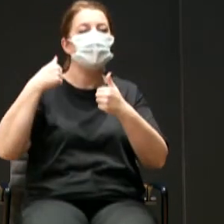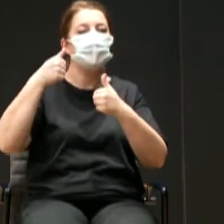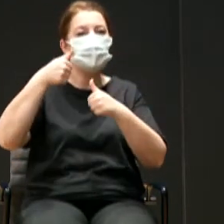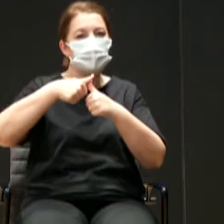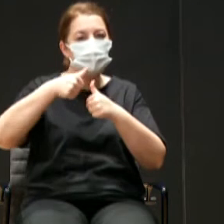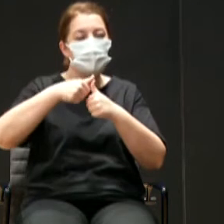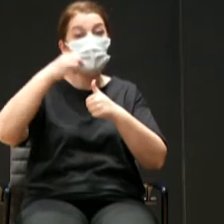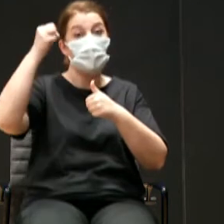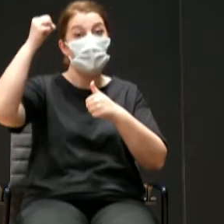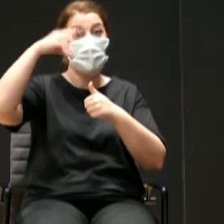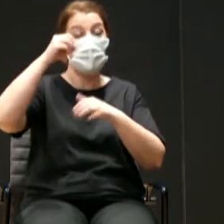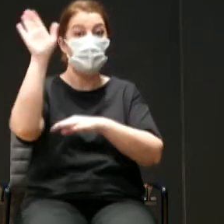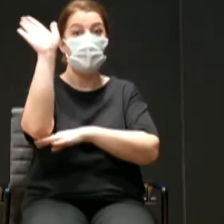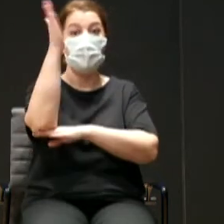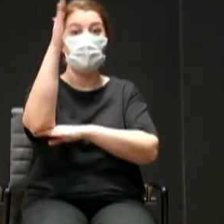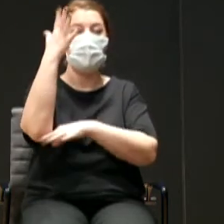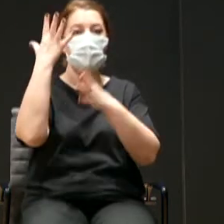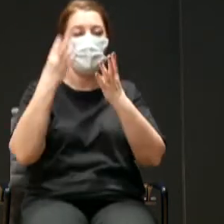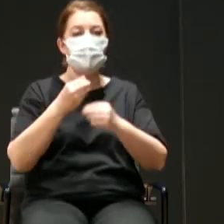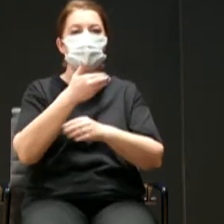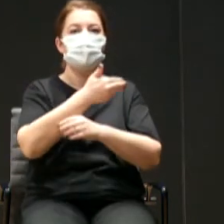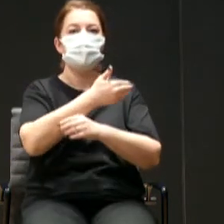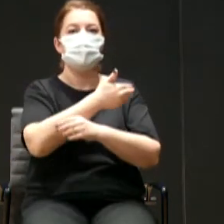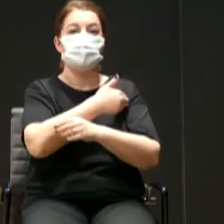bayrağı dalgalanacak, hizmet gelecek.